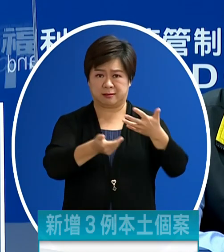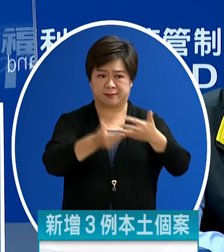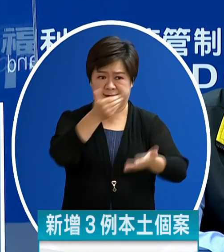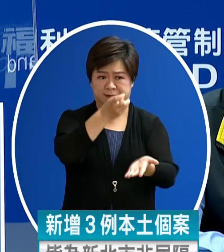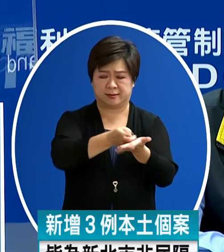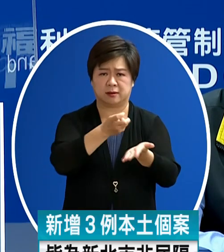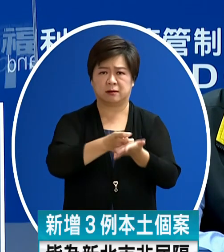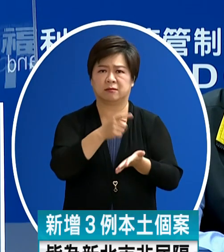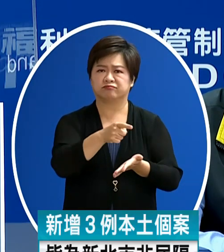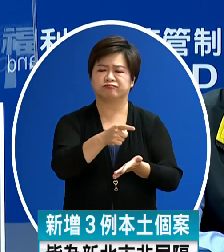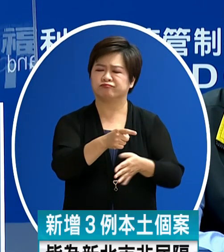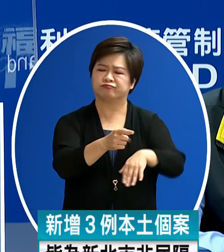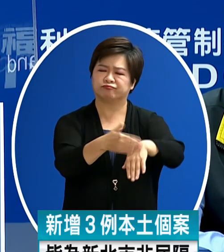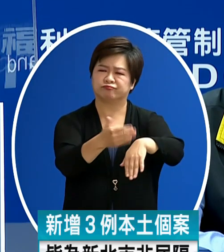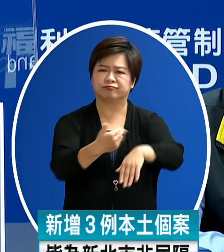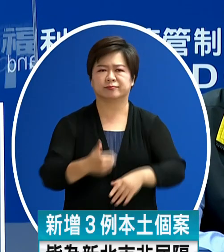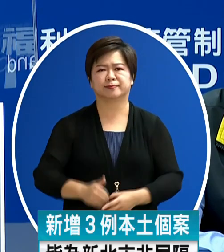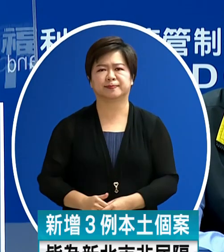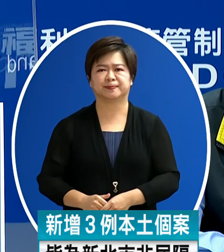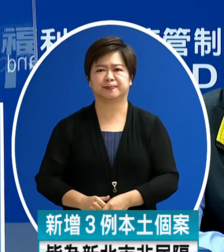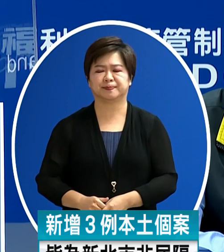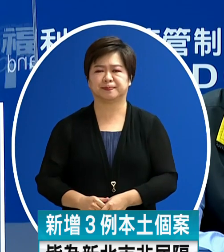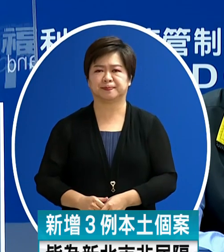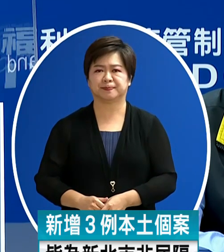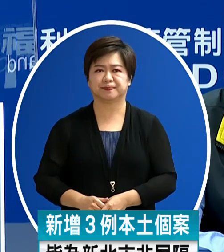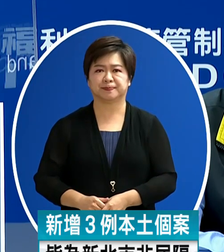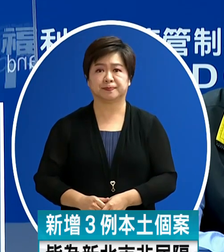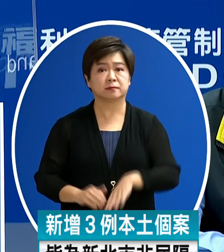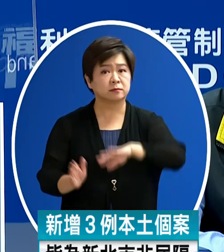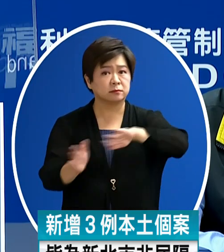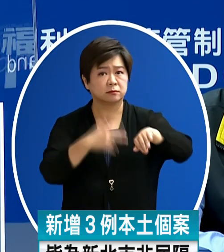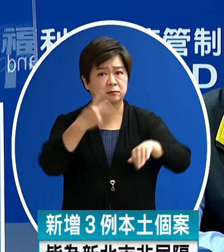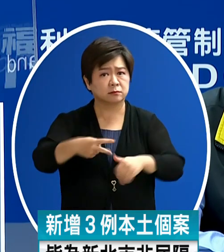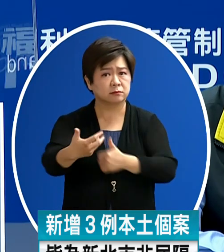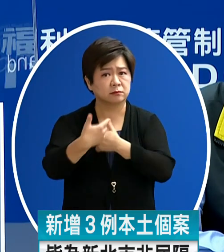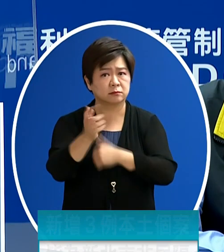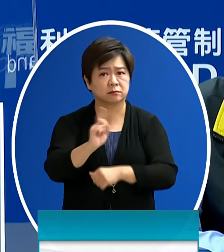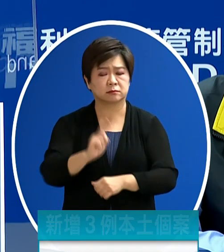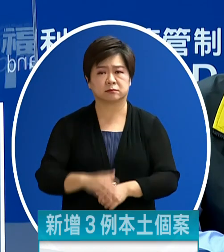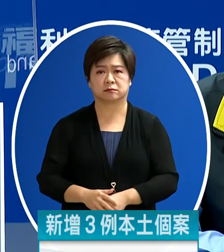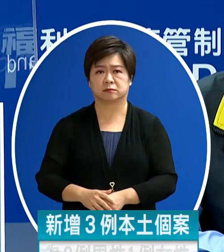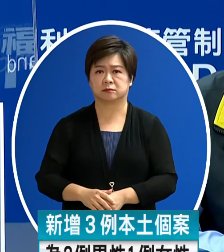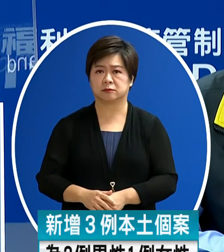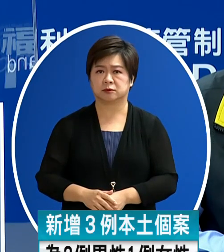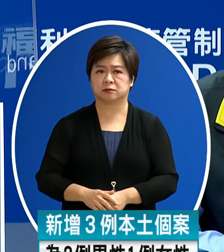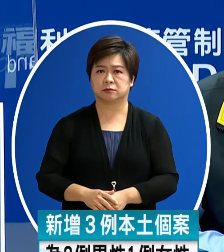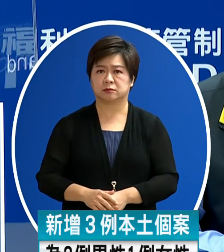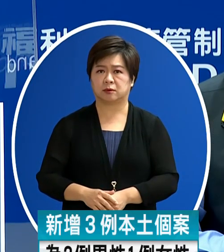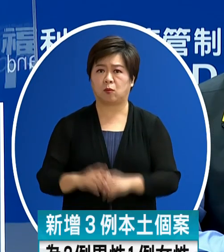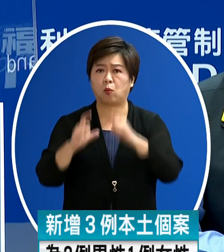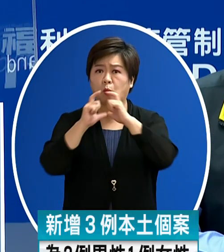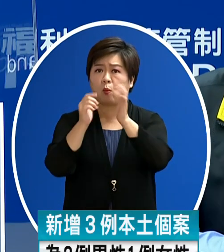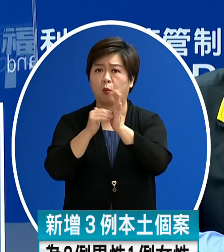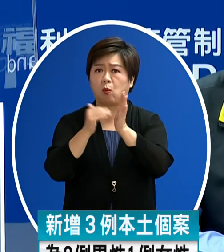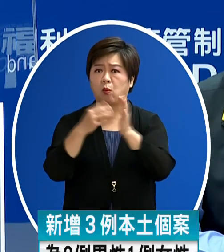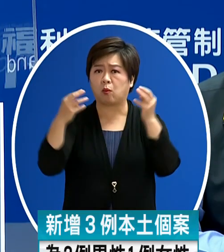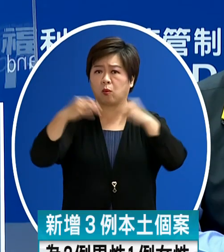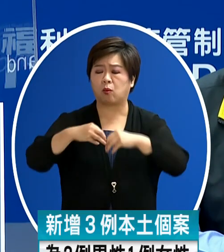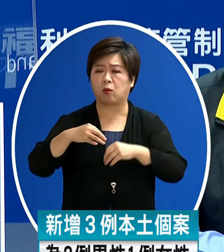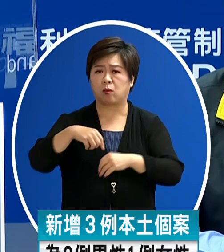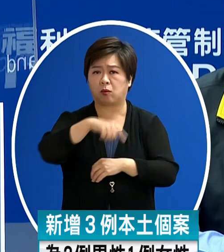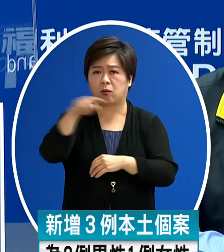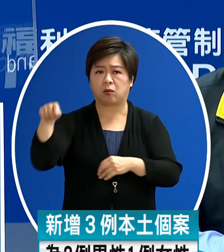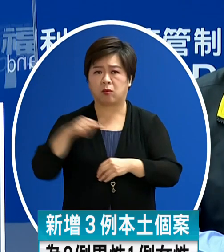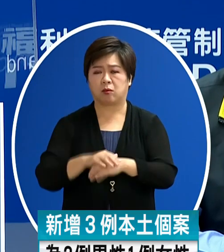的管理哈。然后刚刚另外一个是什么，说那刚才不是已经答过了吗？就这